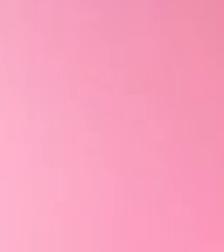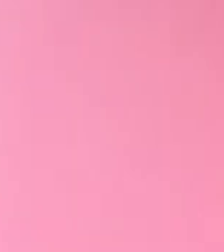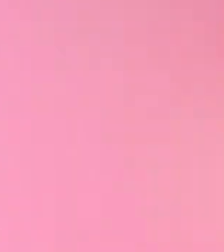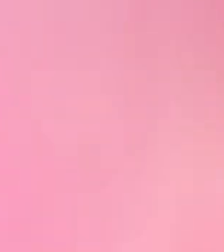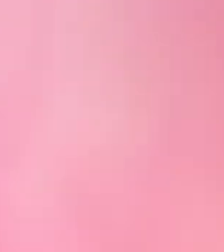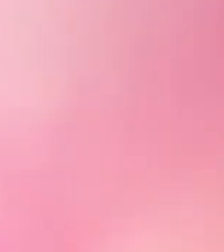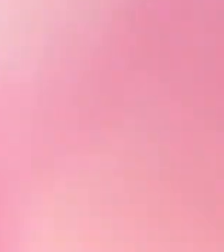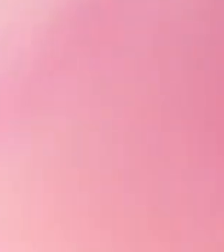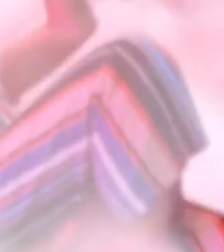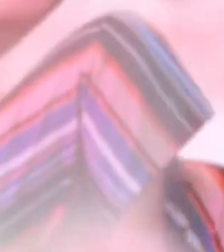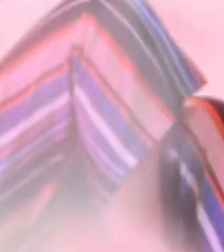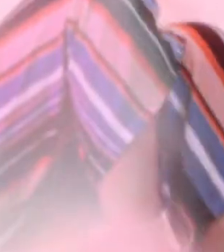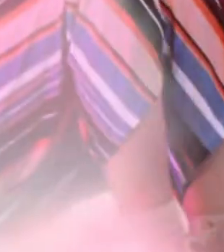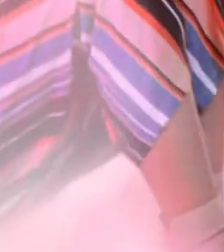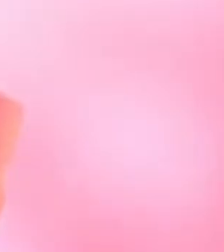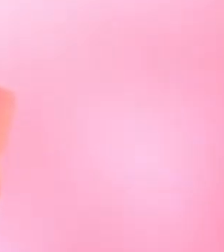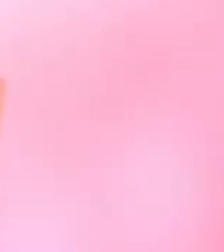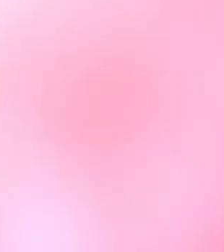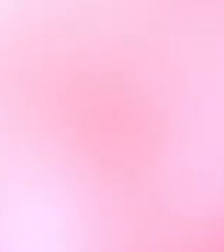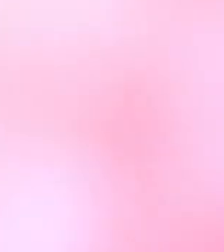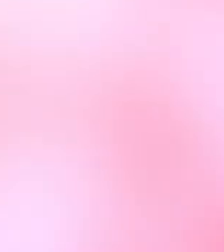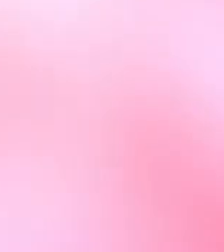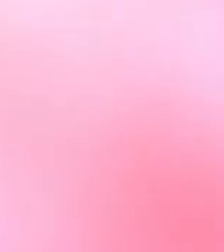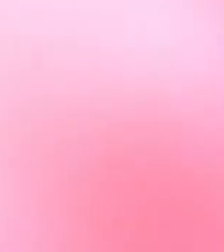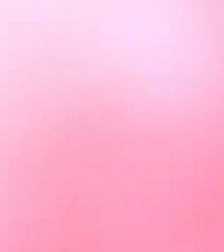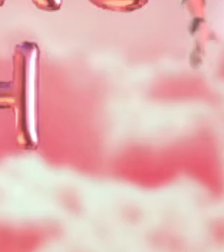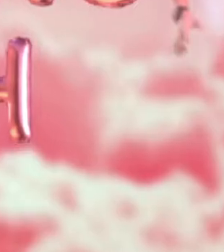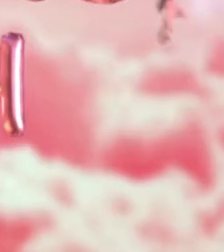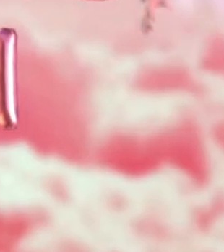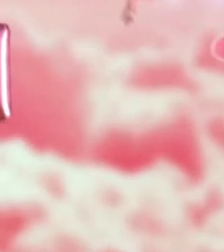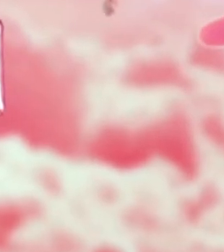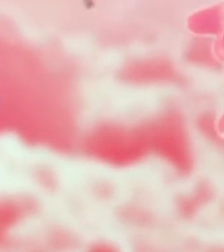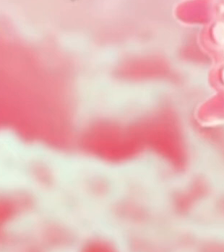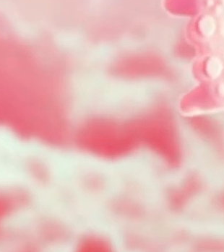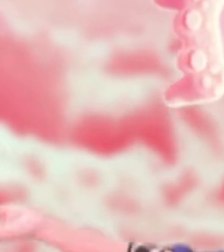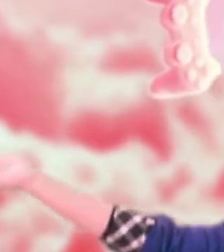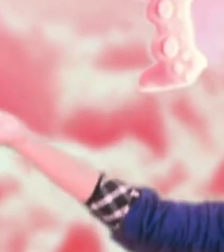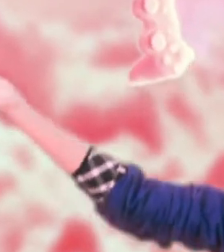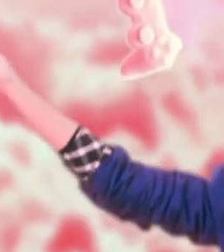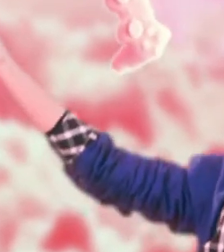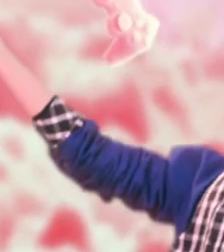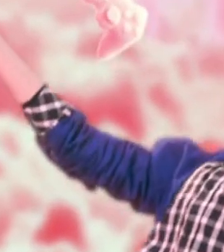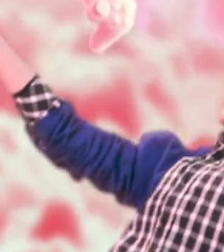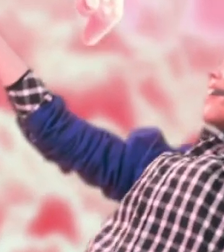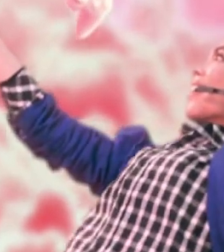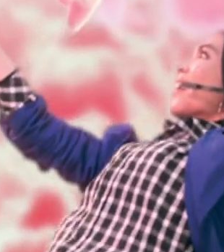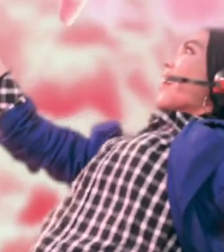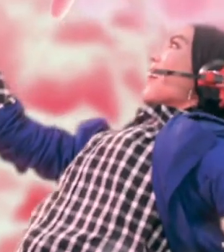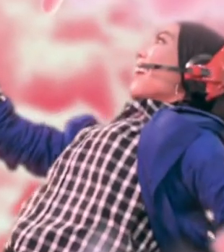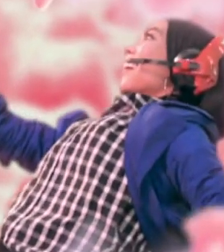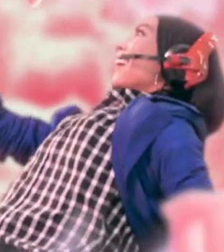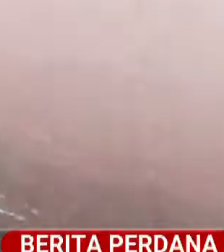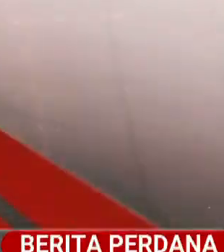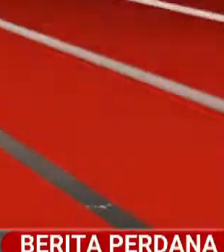Hidup lebih rancak dan nikmati apa yang anda suka bila-bila masa. Pasca bayar Hotlink Flex, pasca bayar yang lebih